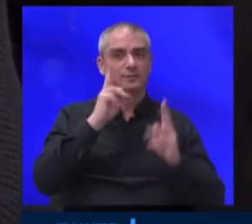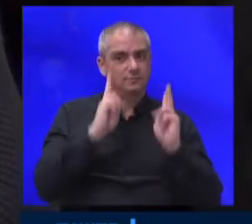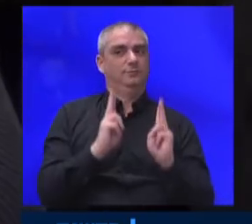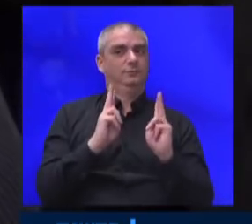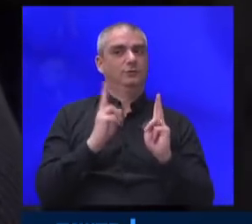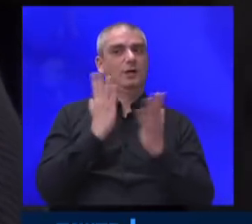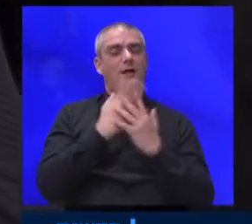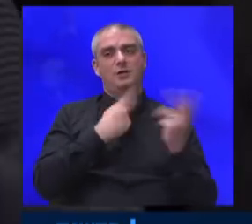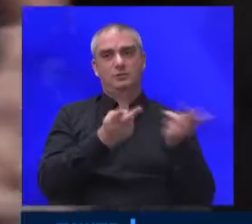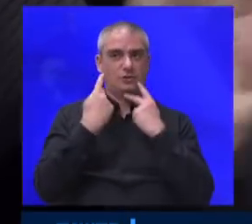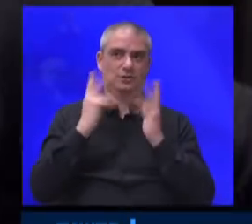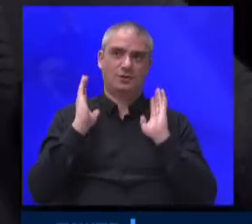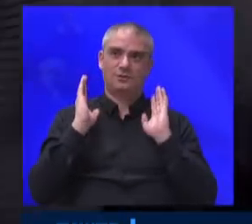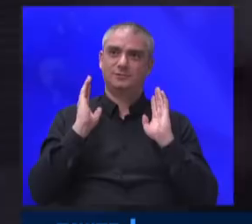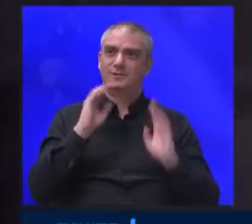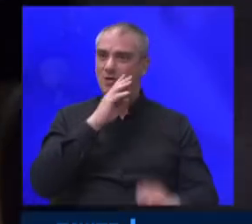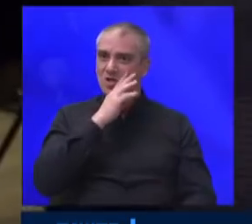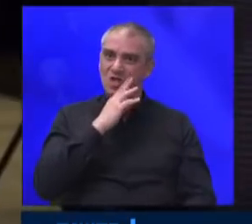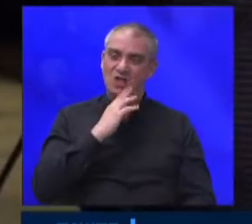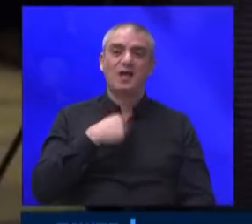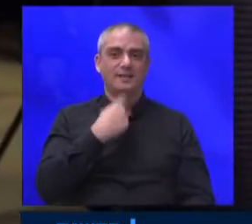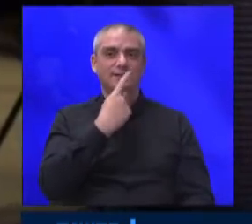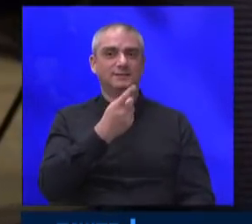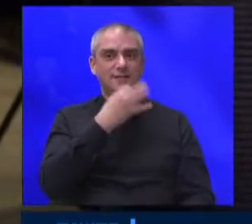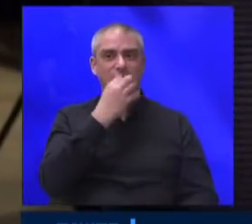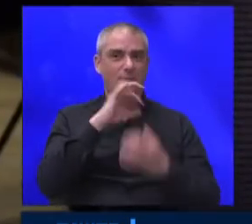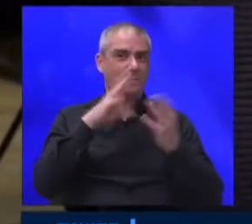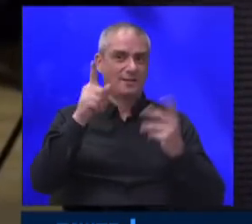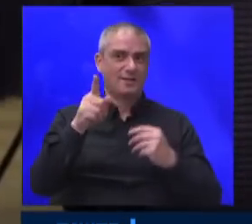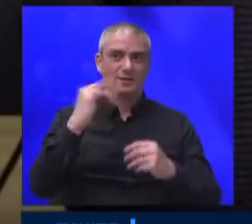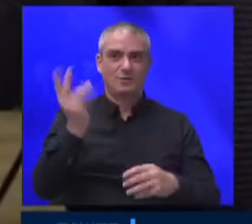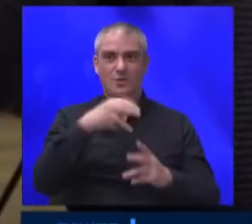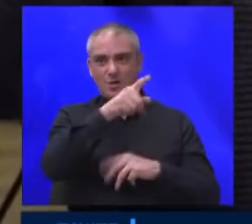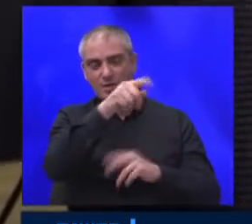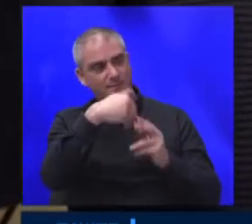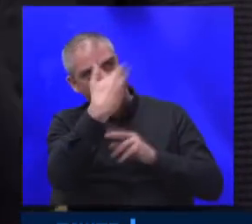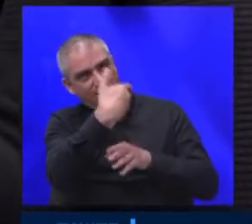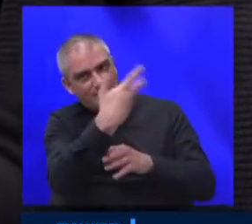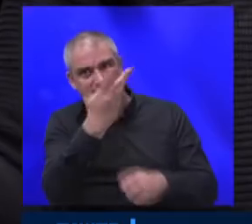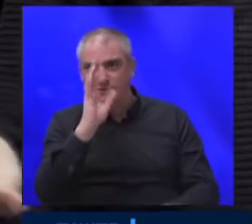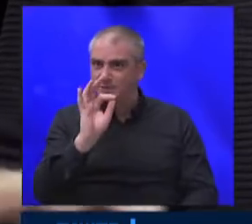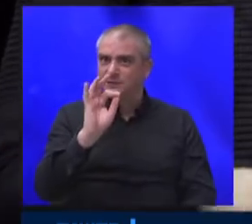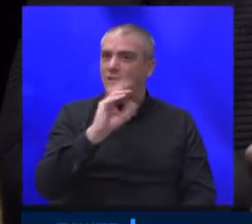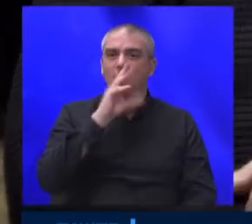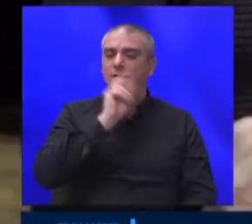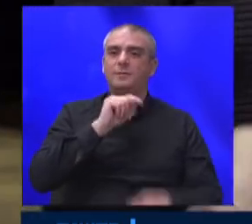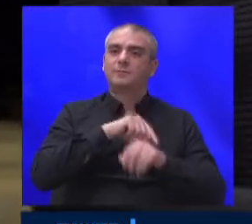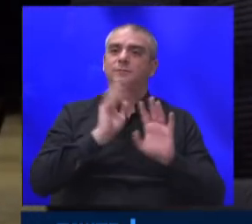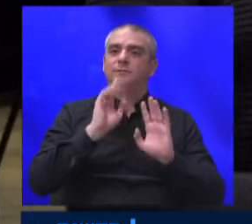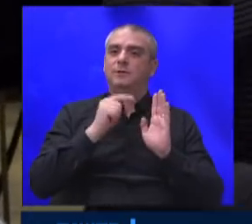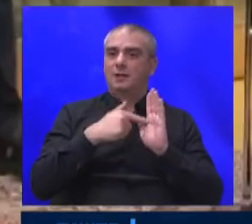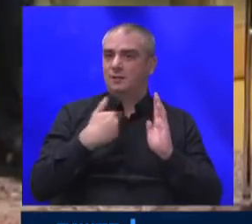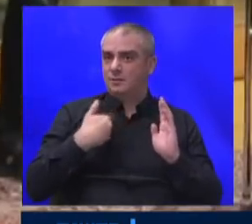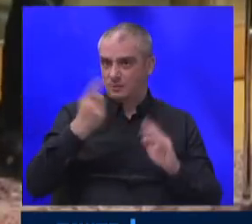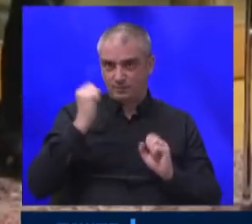עד שאני חוזר. זה היה נאום פרידה כזה, אתה כולו הולך פה מעבר לדלת. בסדר, אז לא לדבר בזמן הזה, כי יהיו בטח נושאים שיש